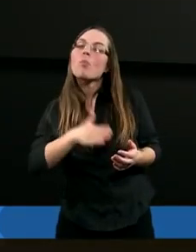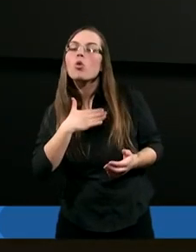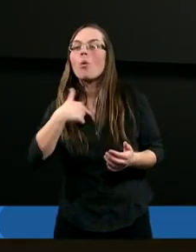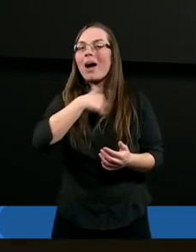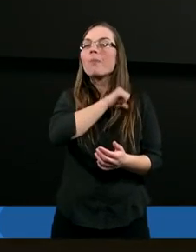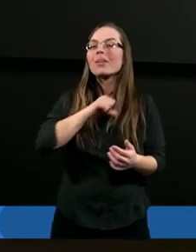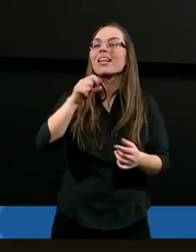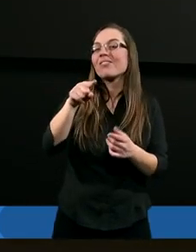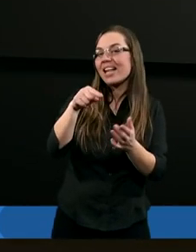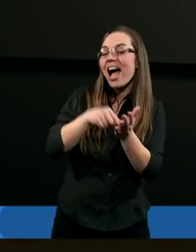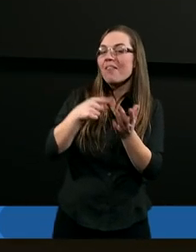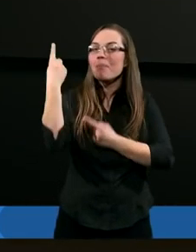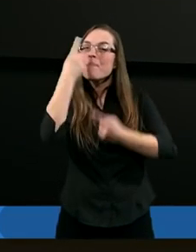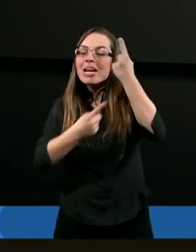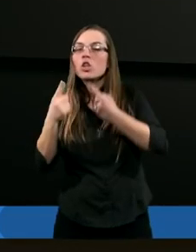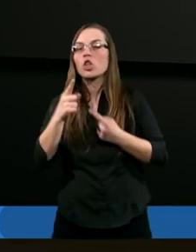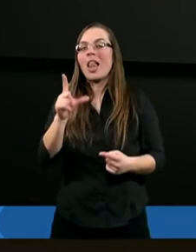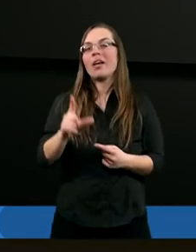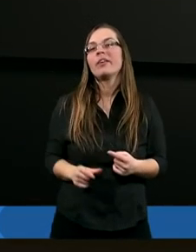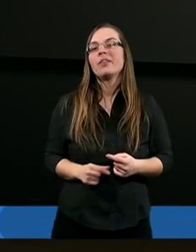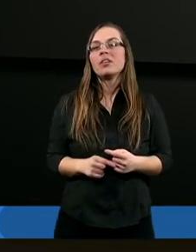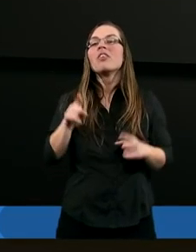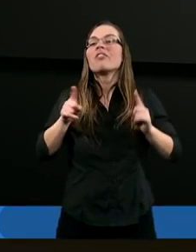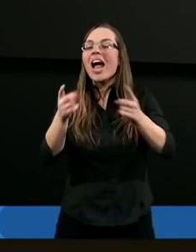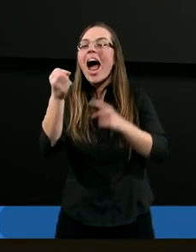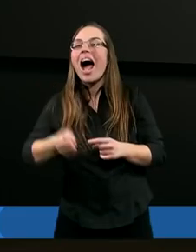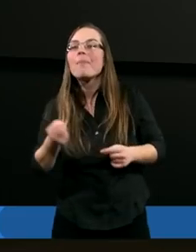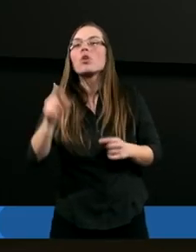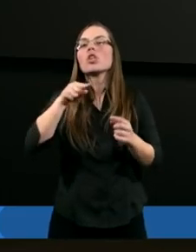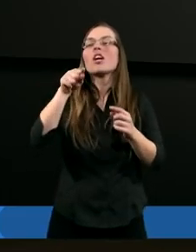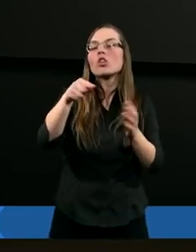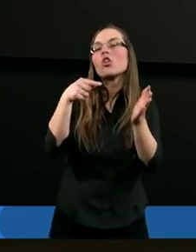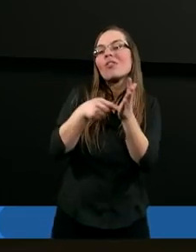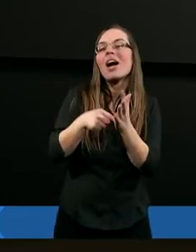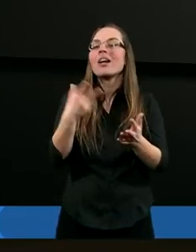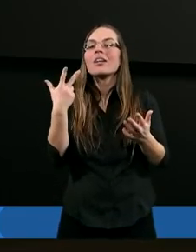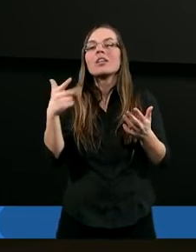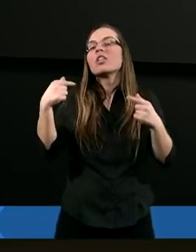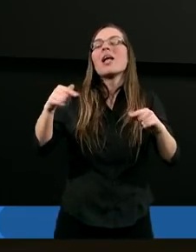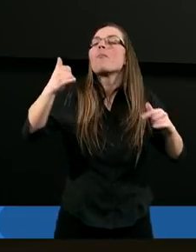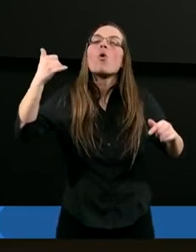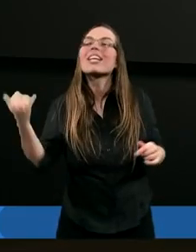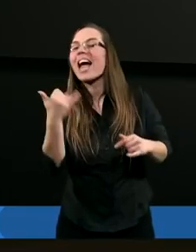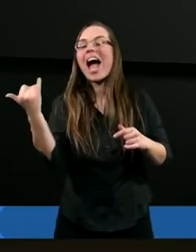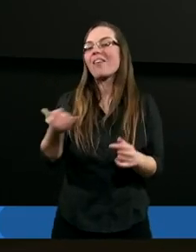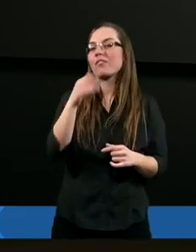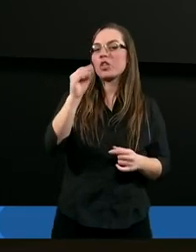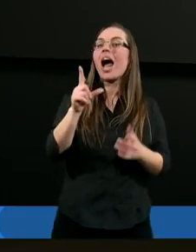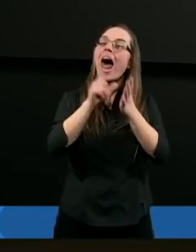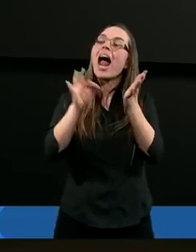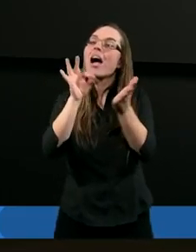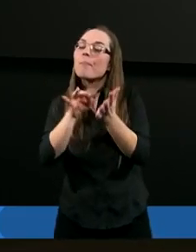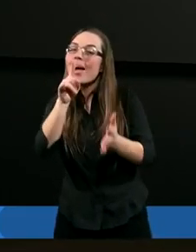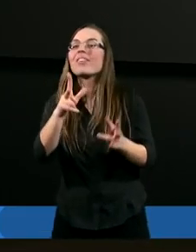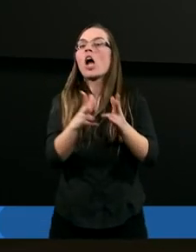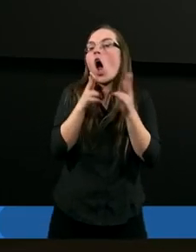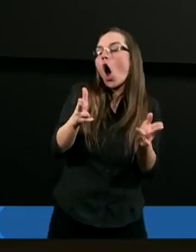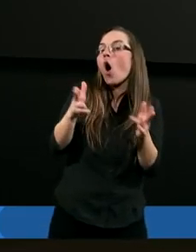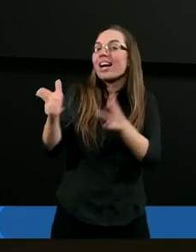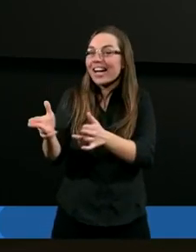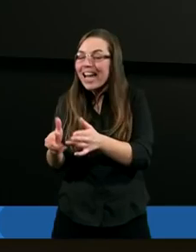podobała mi się ta myśl Janusza, który podkreślił, że to działanie było zawsze, ale w pewnych